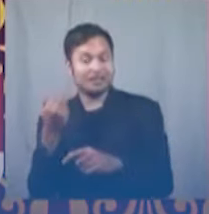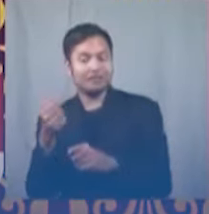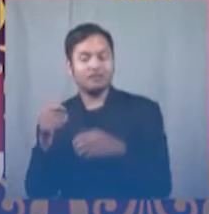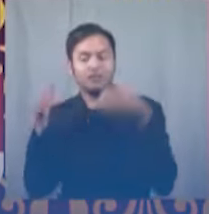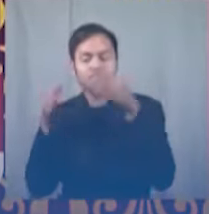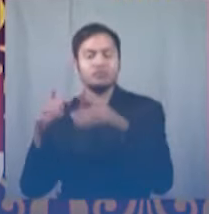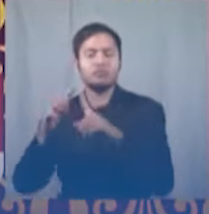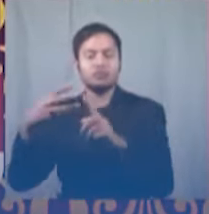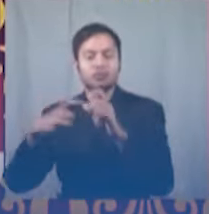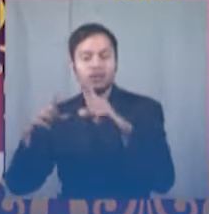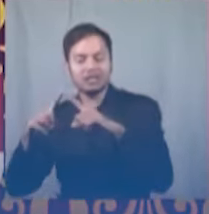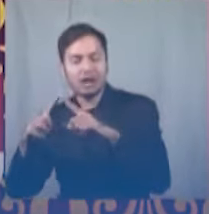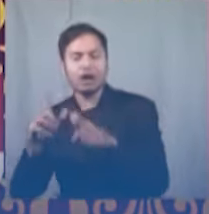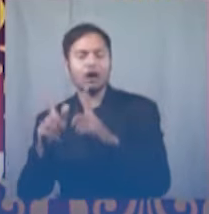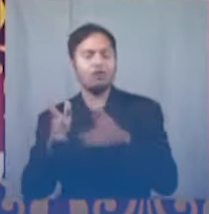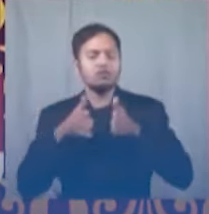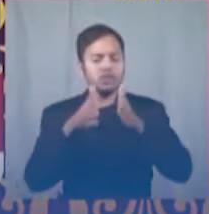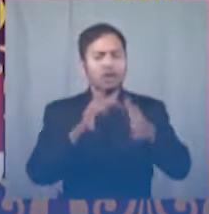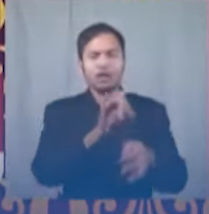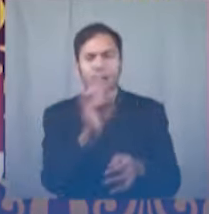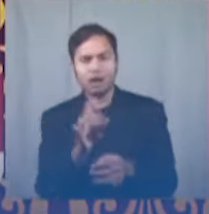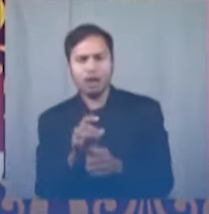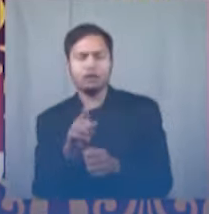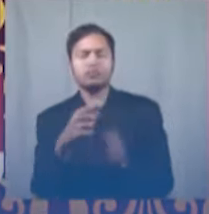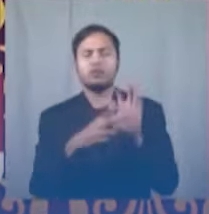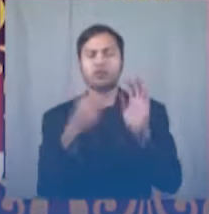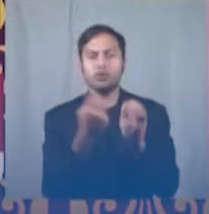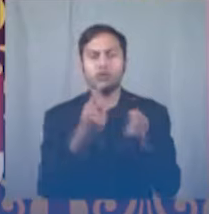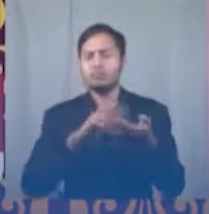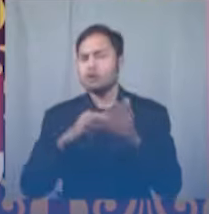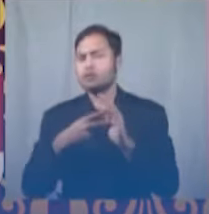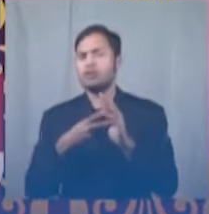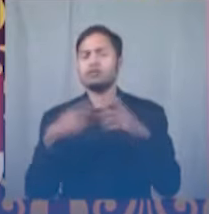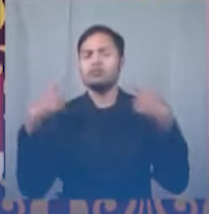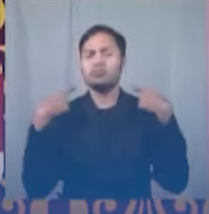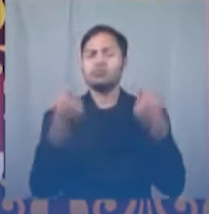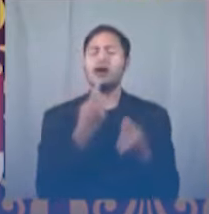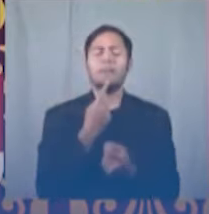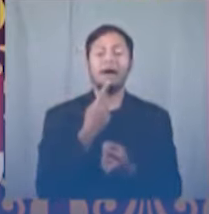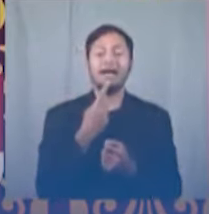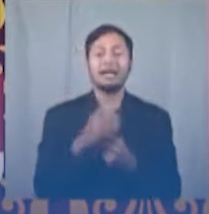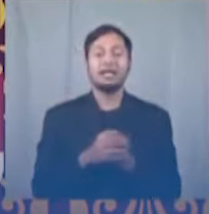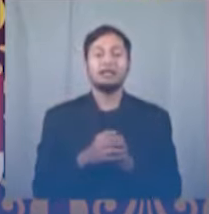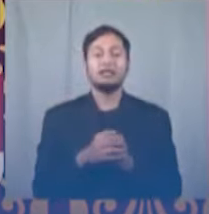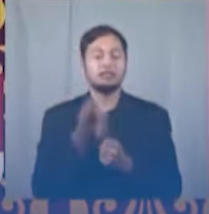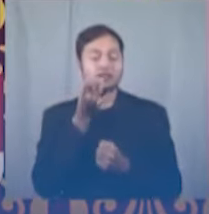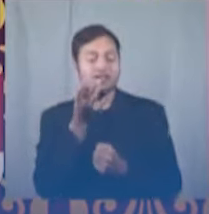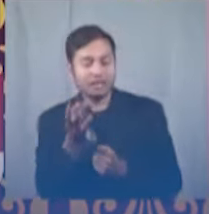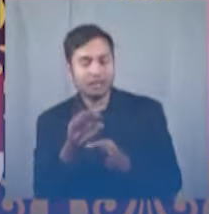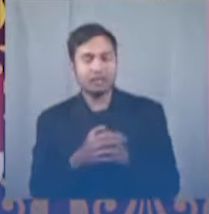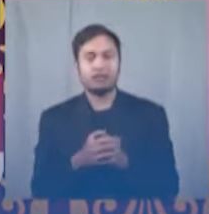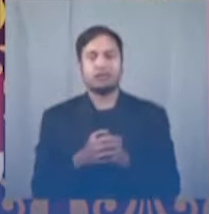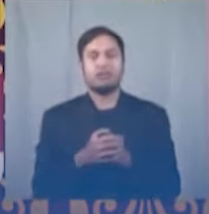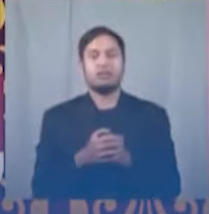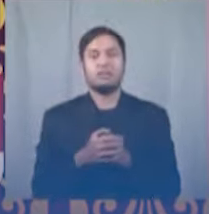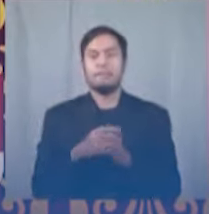lain dibilang punya nasional. Emang gubernur mau ngapain? Hanya benerin, mohon izin Pak Edi, saya baca-baca di media,